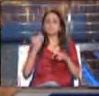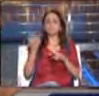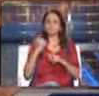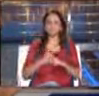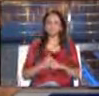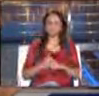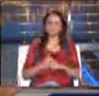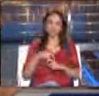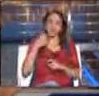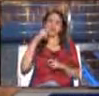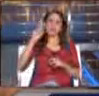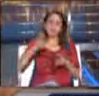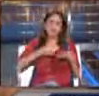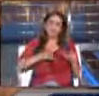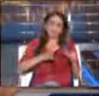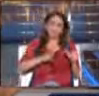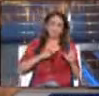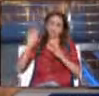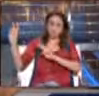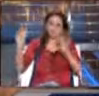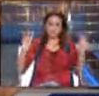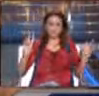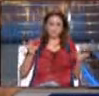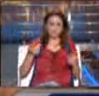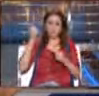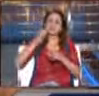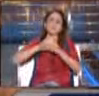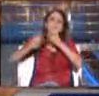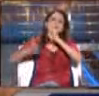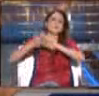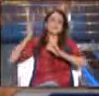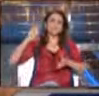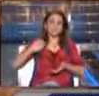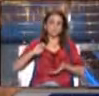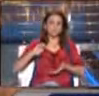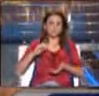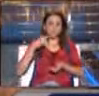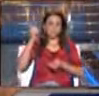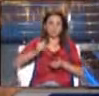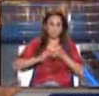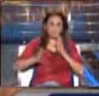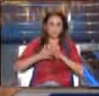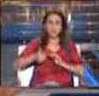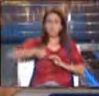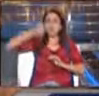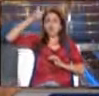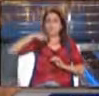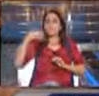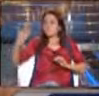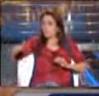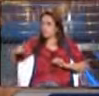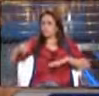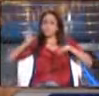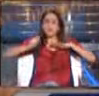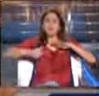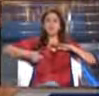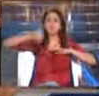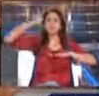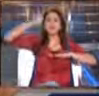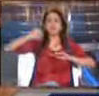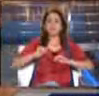بقى، ويبقى مفيش نشاط سكك حديد خالص، هسميها نشاط سكك حديد خالص، الا ما حق الناس اللي ماتت في